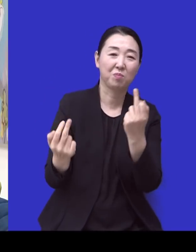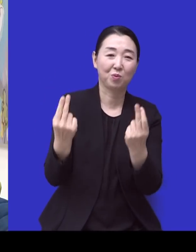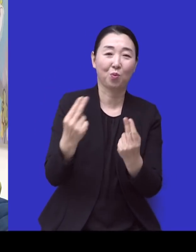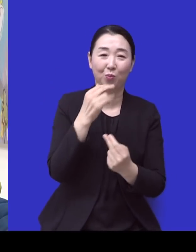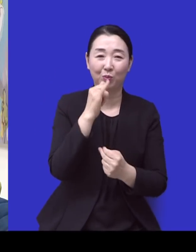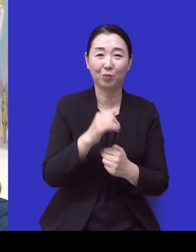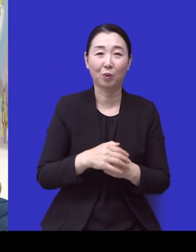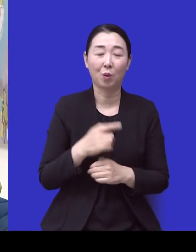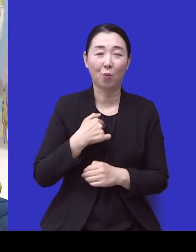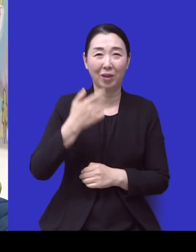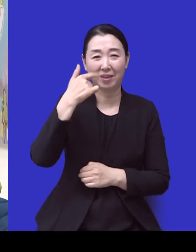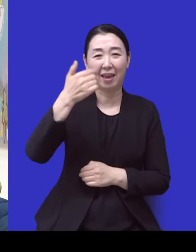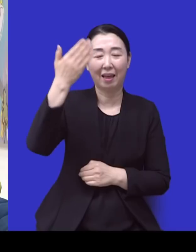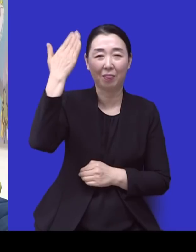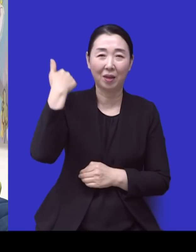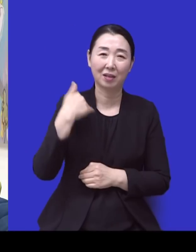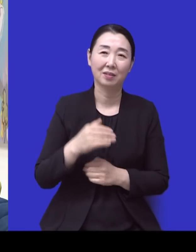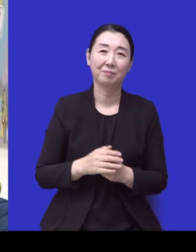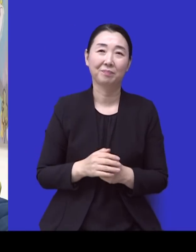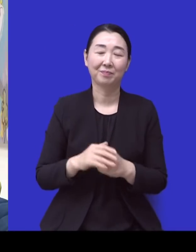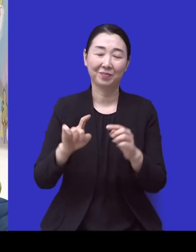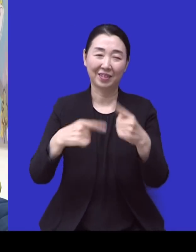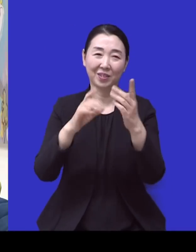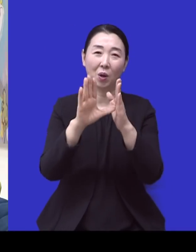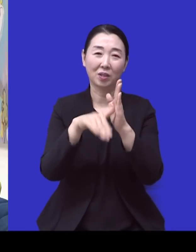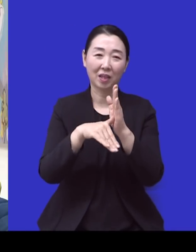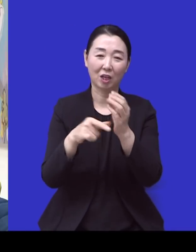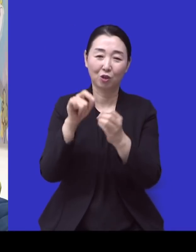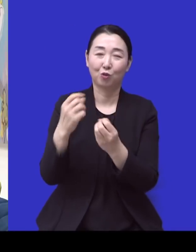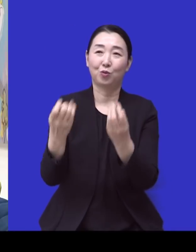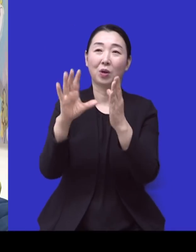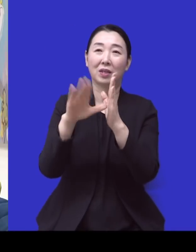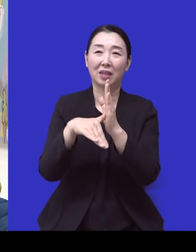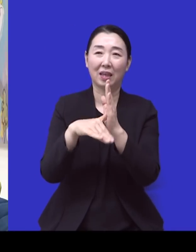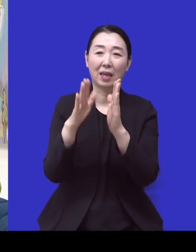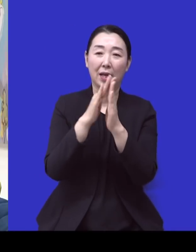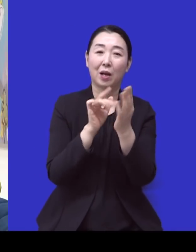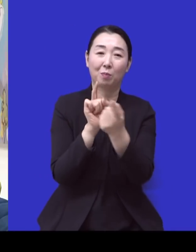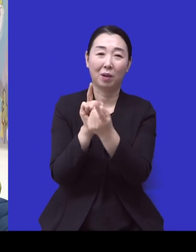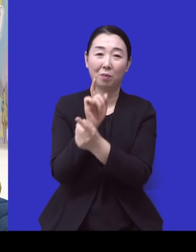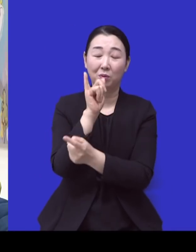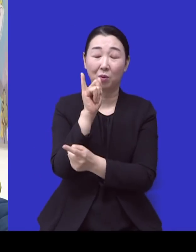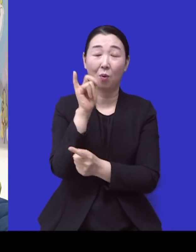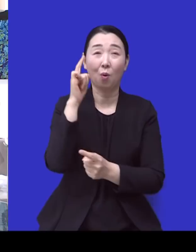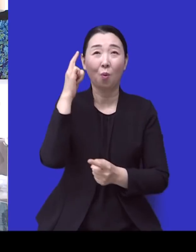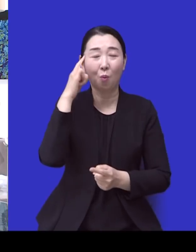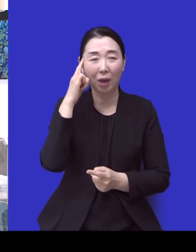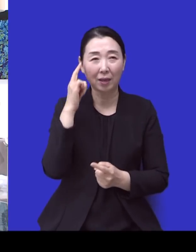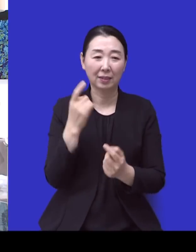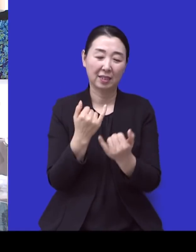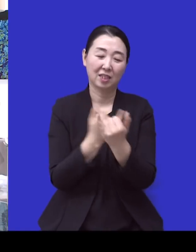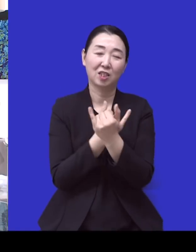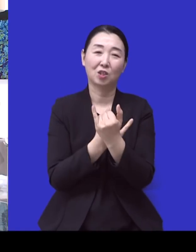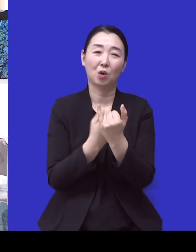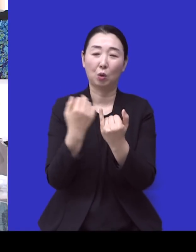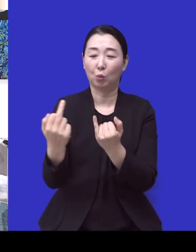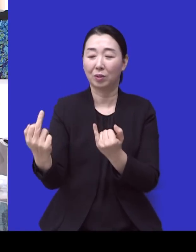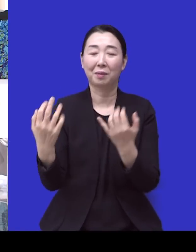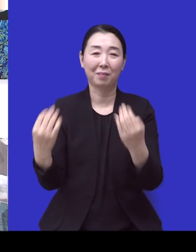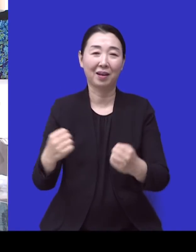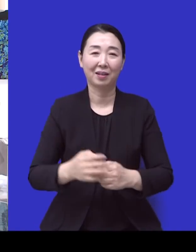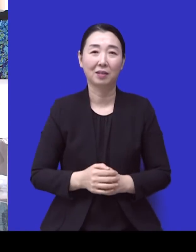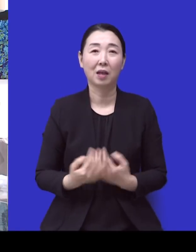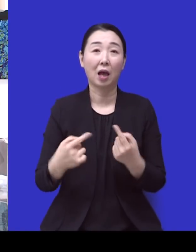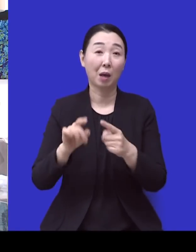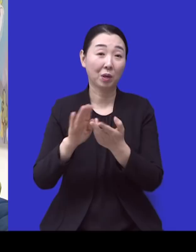뭐 옛날에 설이나 추석 같은데 네. 가가지고 명절 때 가족들 만나면은 저희는 친척 동생들이 많거든요. 예. 근데 이제